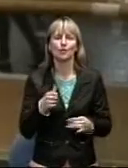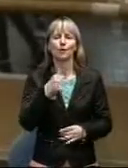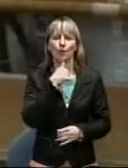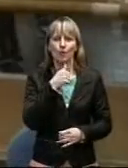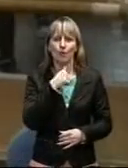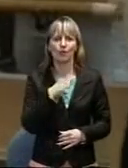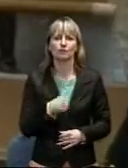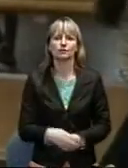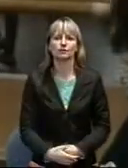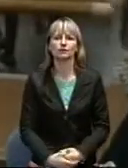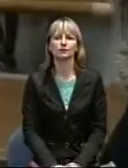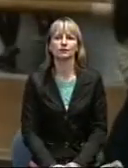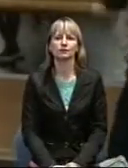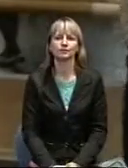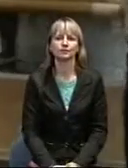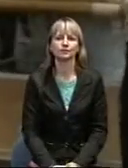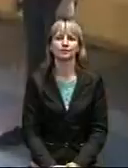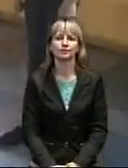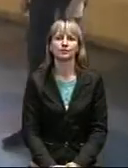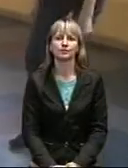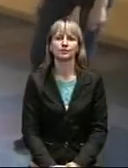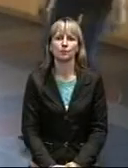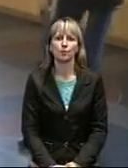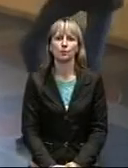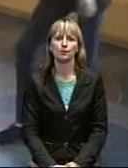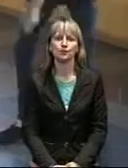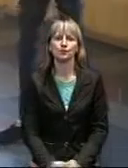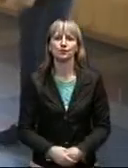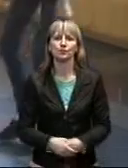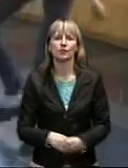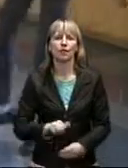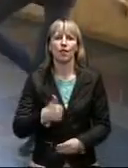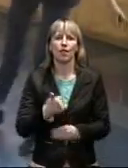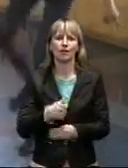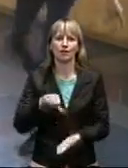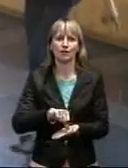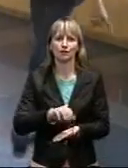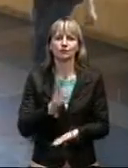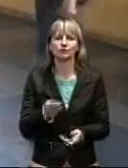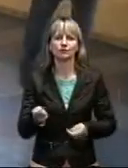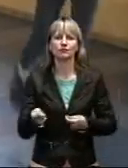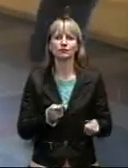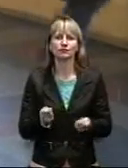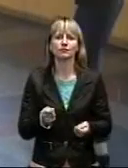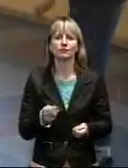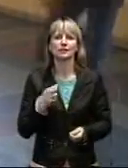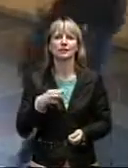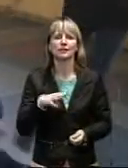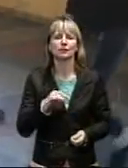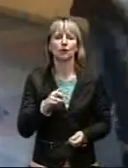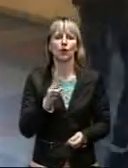пробуємо. Общаємося, пробуємо. Головною родзинкою виступу керівник студії «Тепер Денс» Дмитро